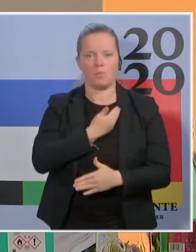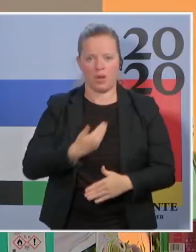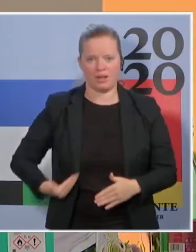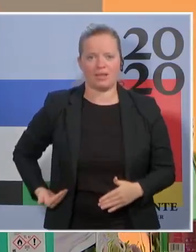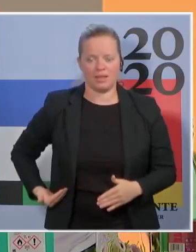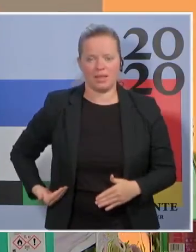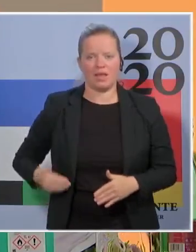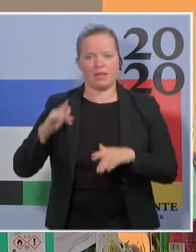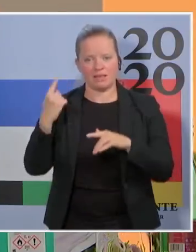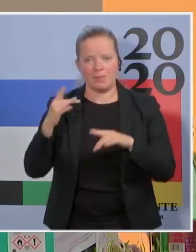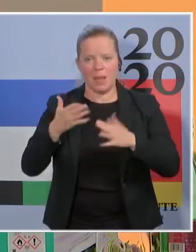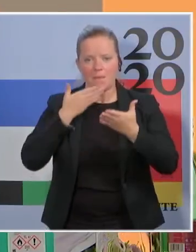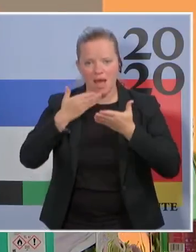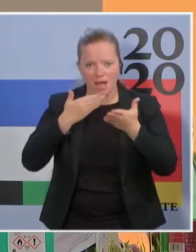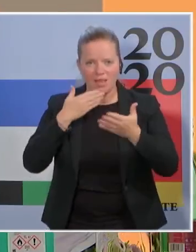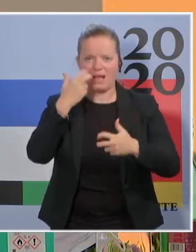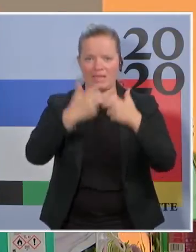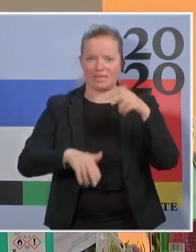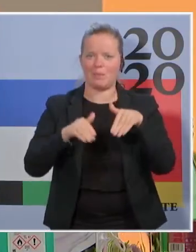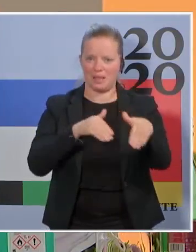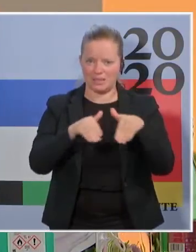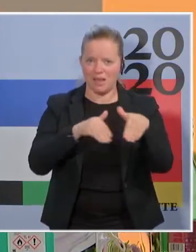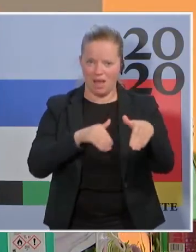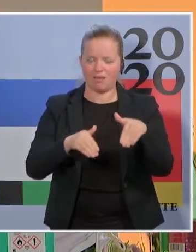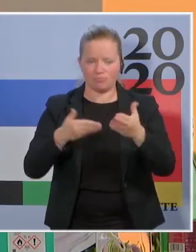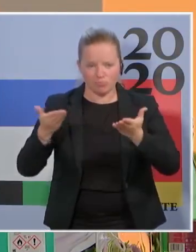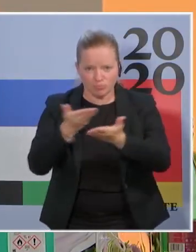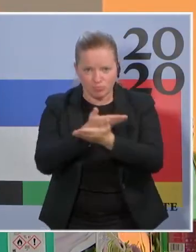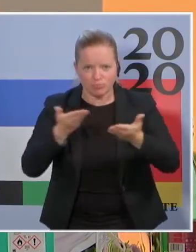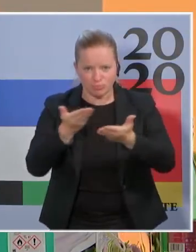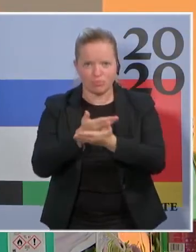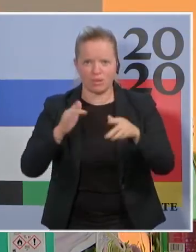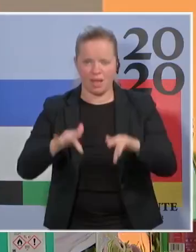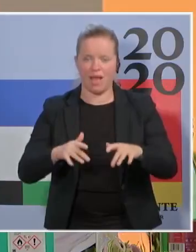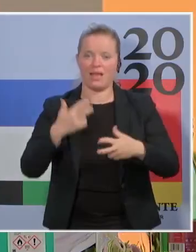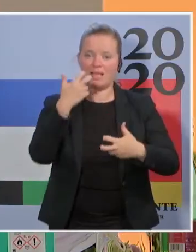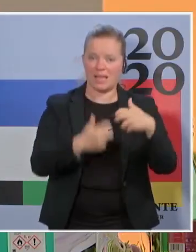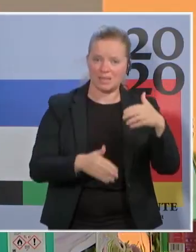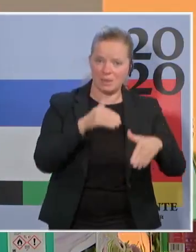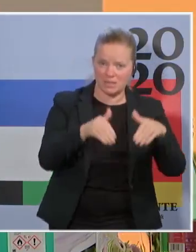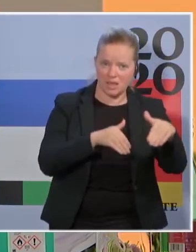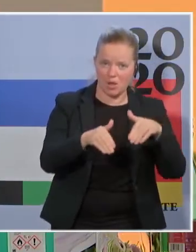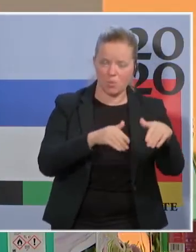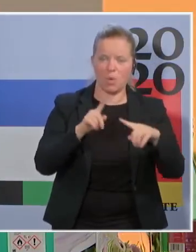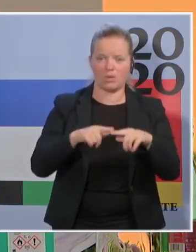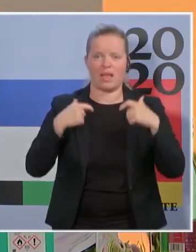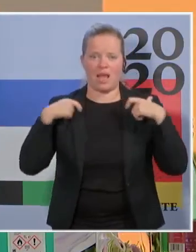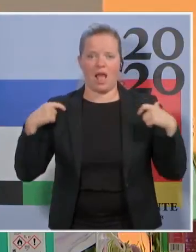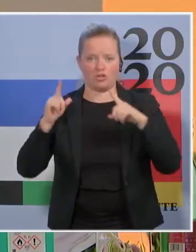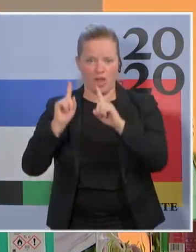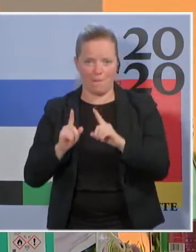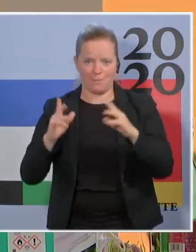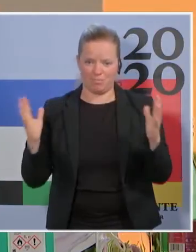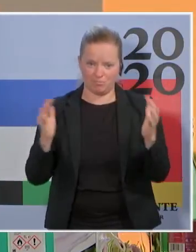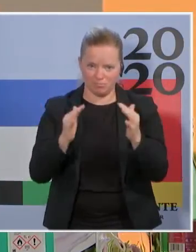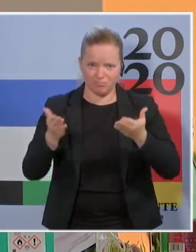des Kriegsministers. Und in der Auseinandersetzung zwischen Kriegsministerium und dem Generalstab hat er